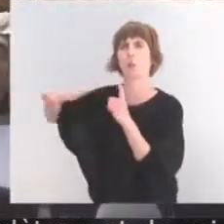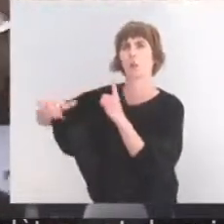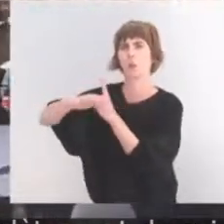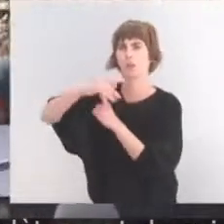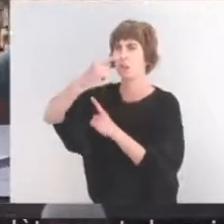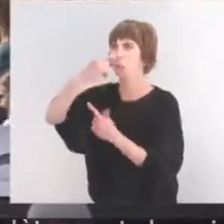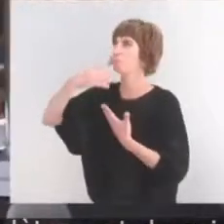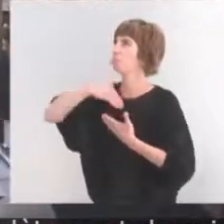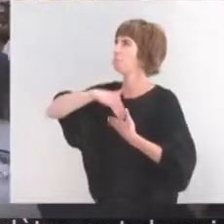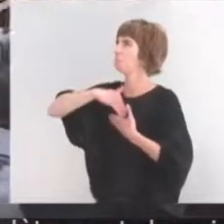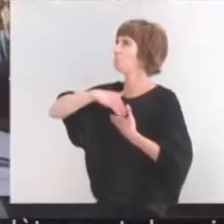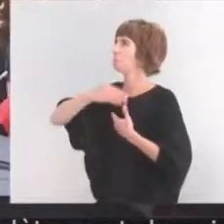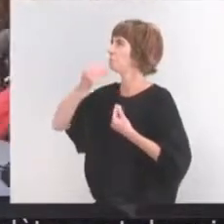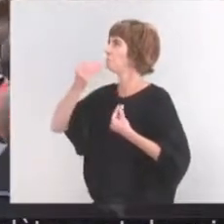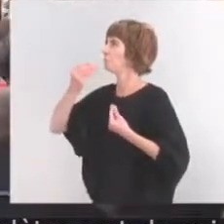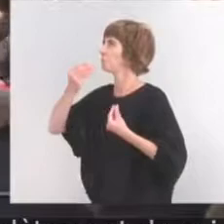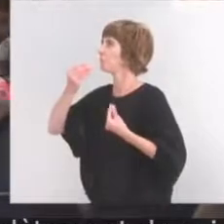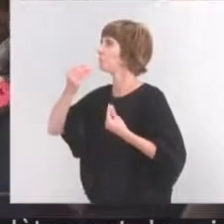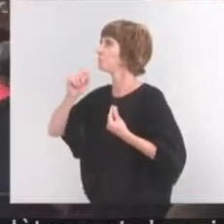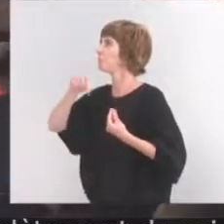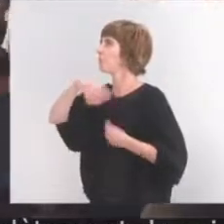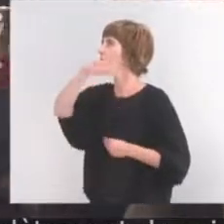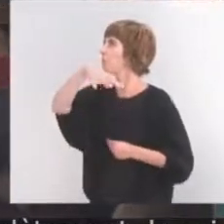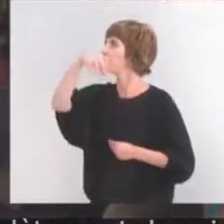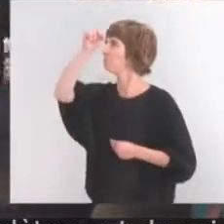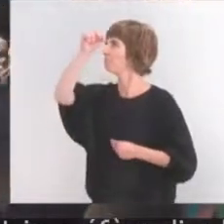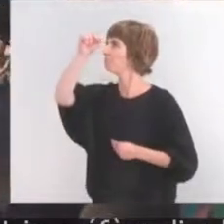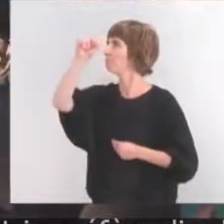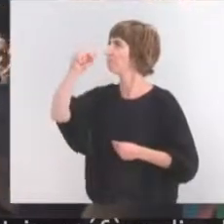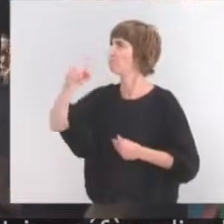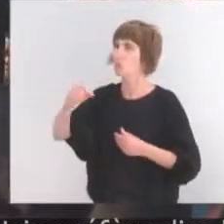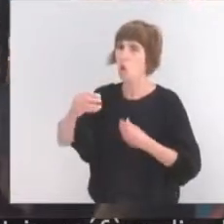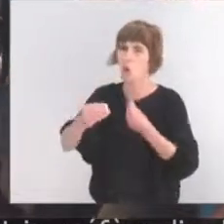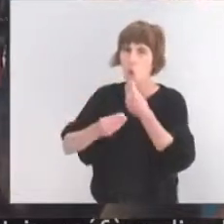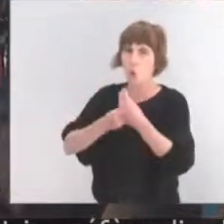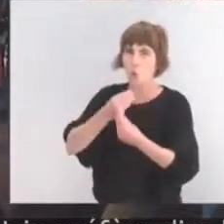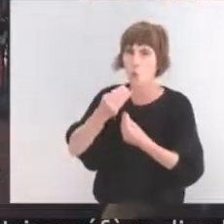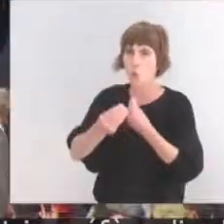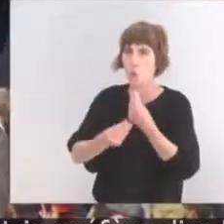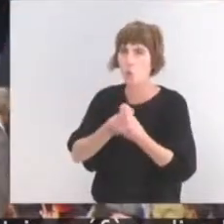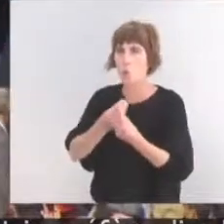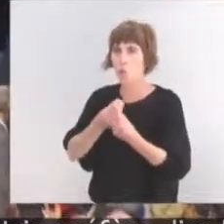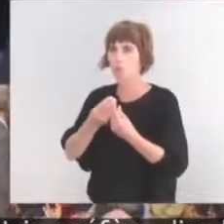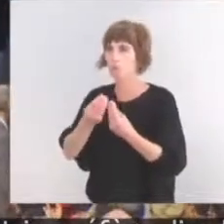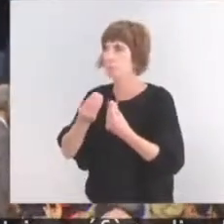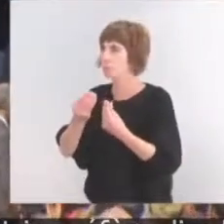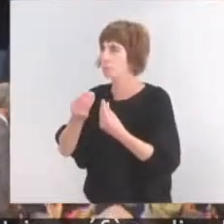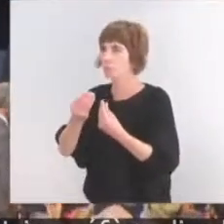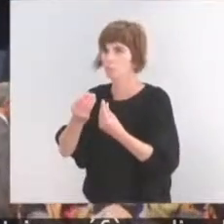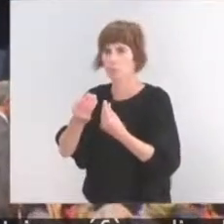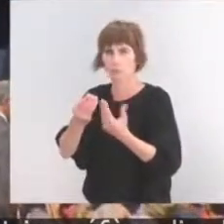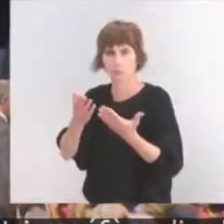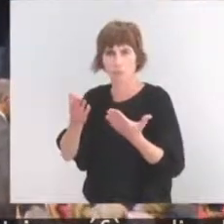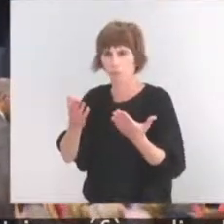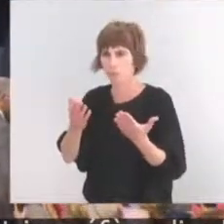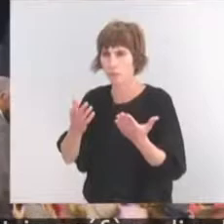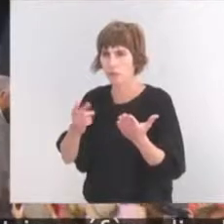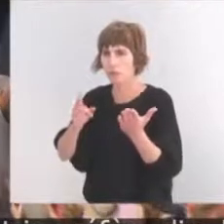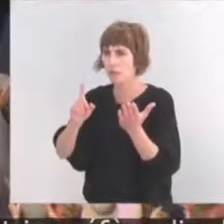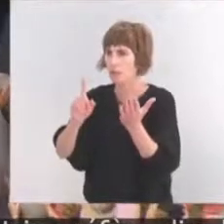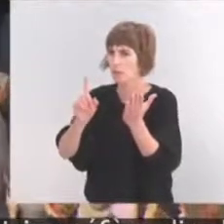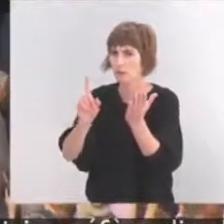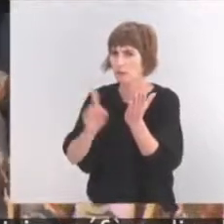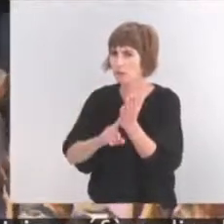lumière, quelles qu'en soient les raisons, on a le droit à avoir la main secourable qui vous y aide.